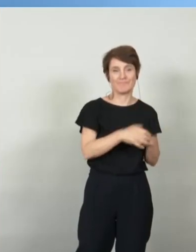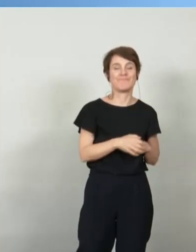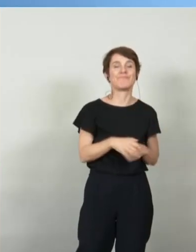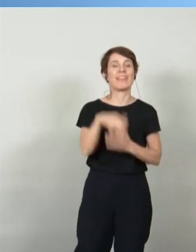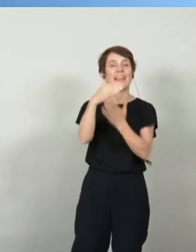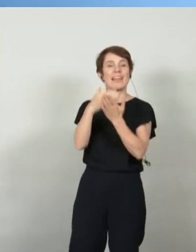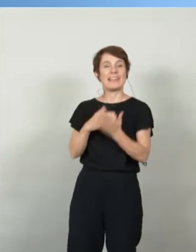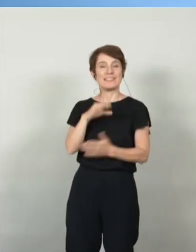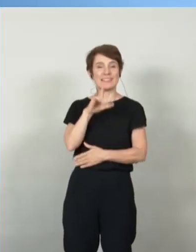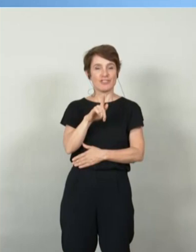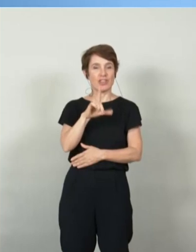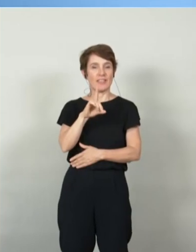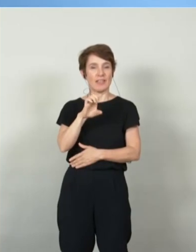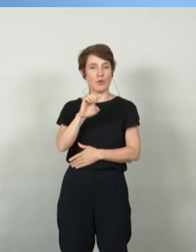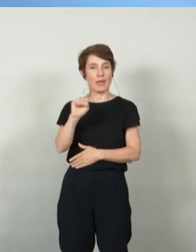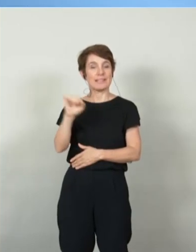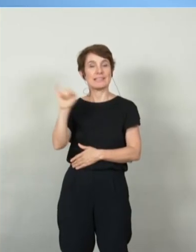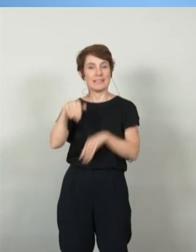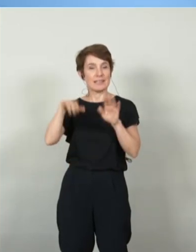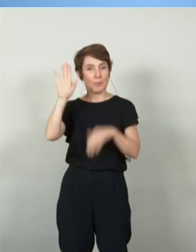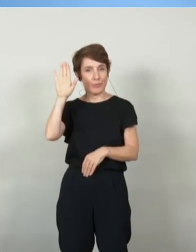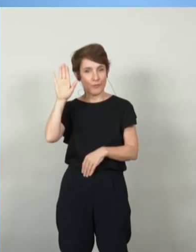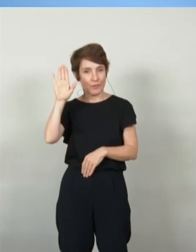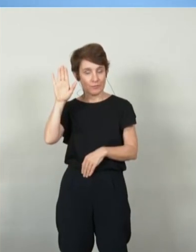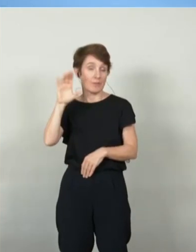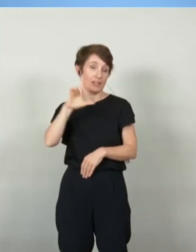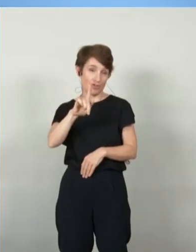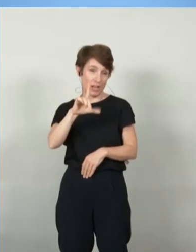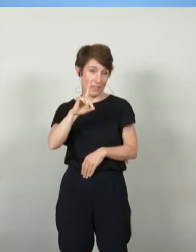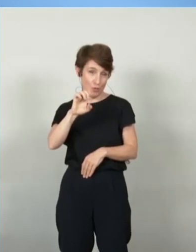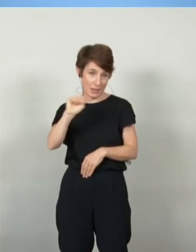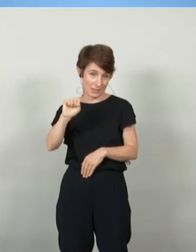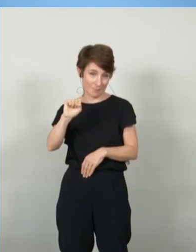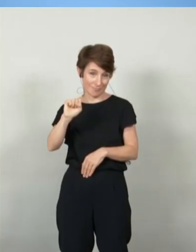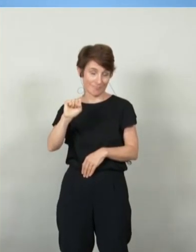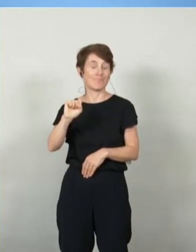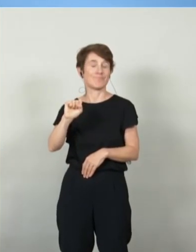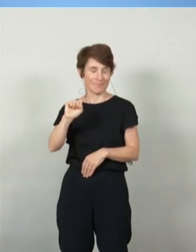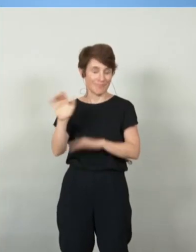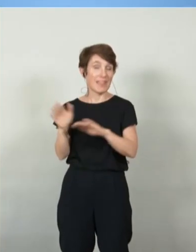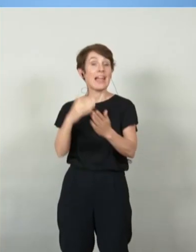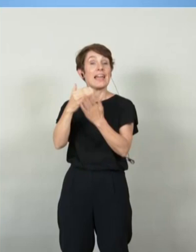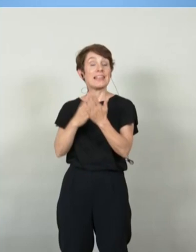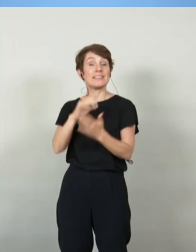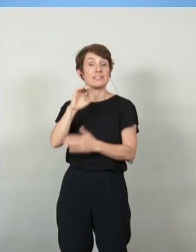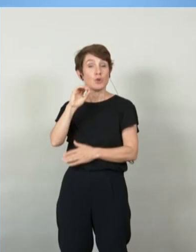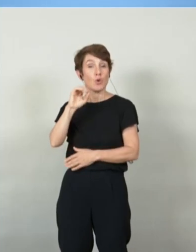gdes qui se provenance pour agis gdes gdes merci liste